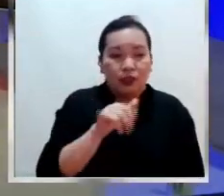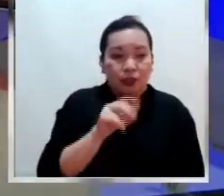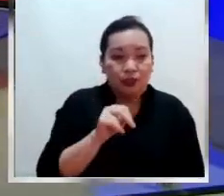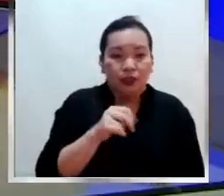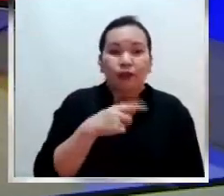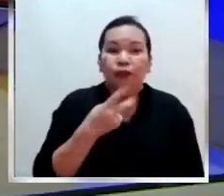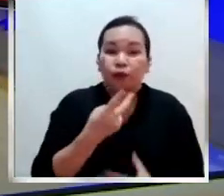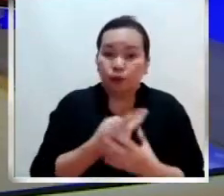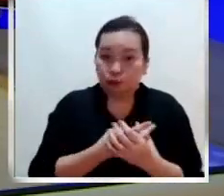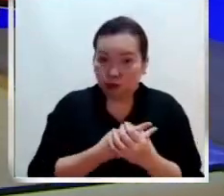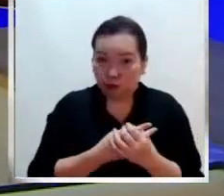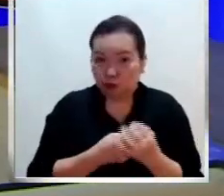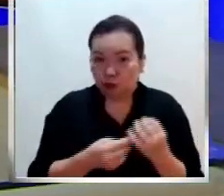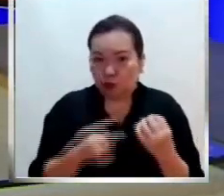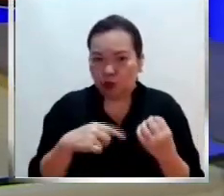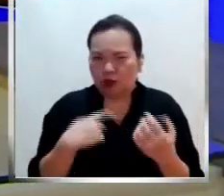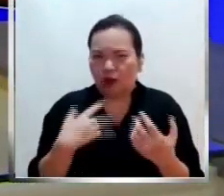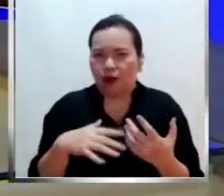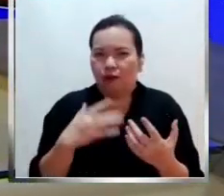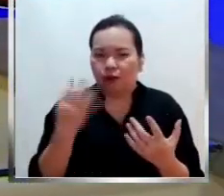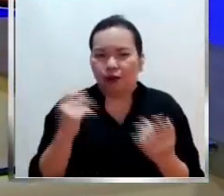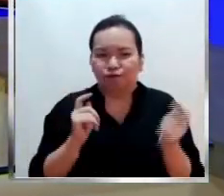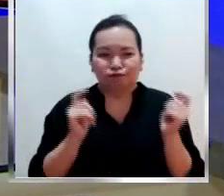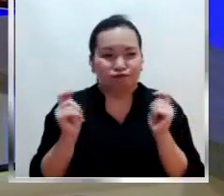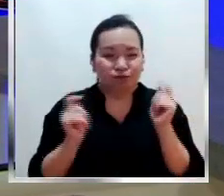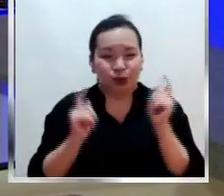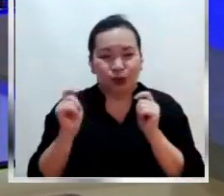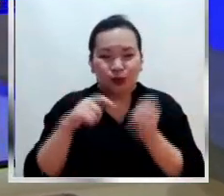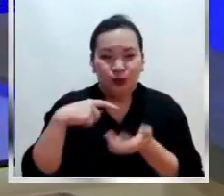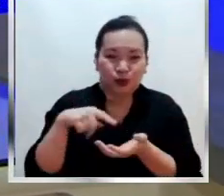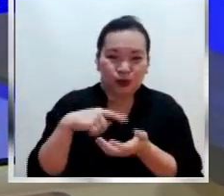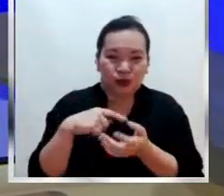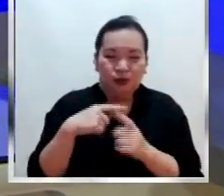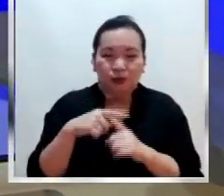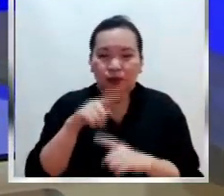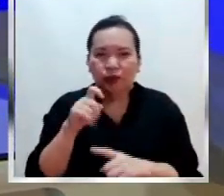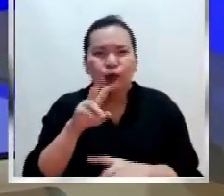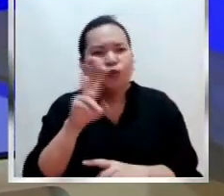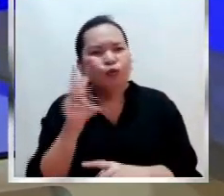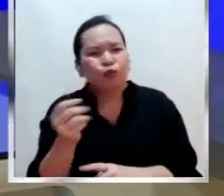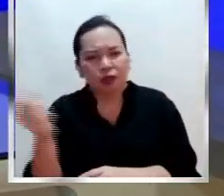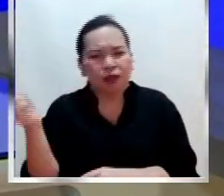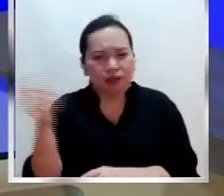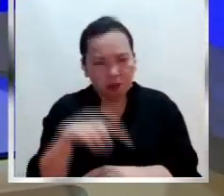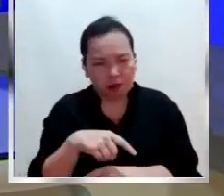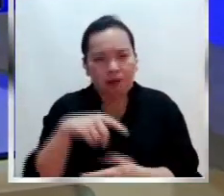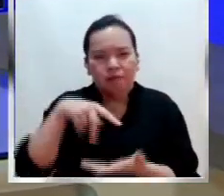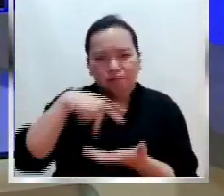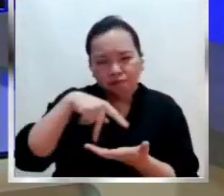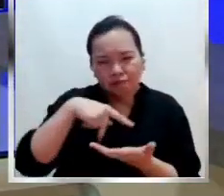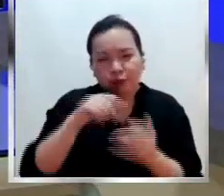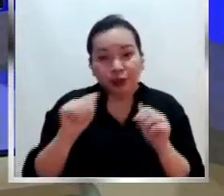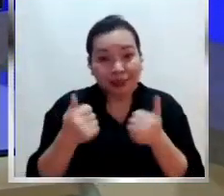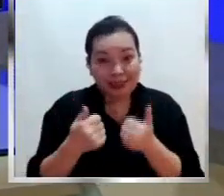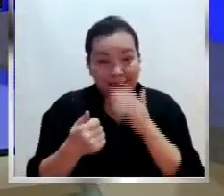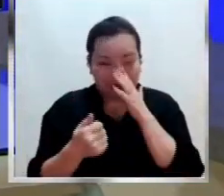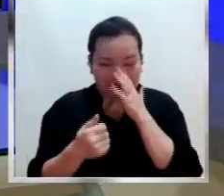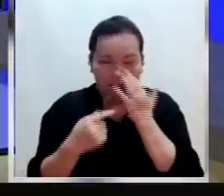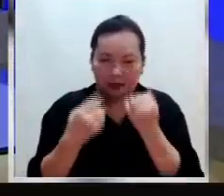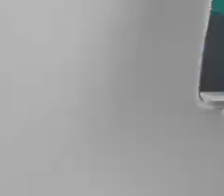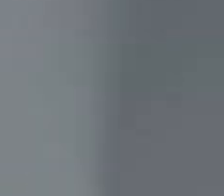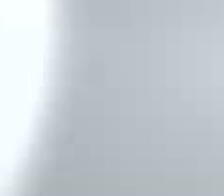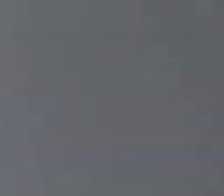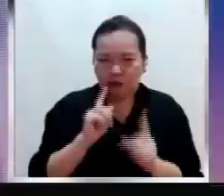kanilang pangmalakasang TikTok moves. At ang tanong ng fans, kailan ang next na dance challenge? Makichika kay Aubrey